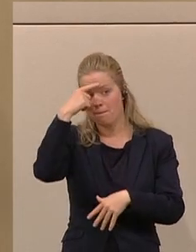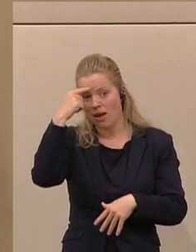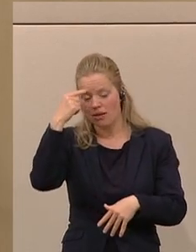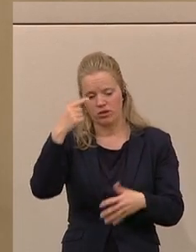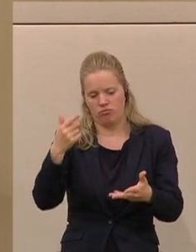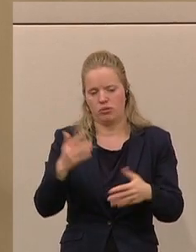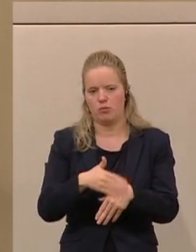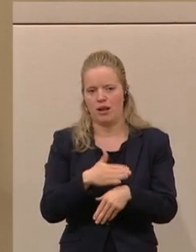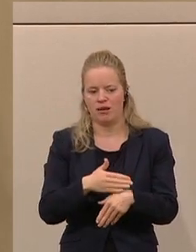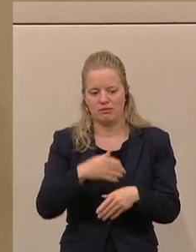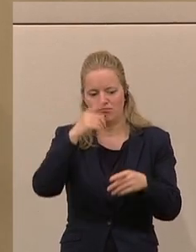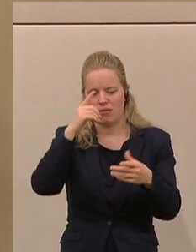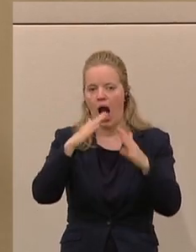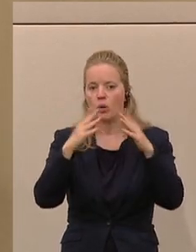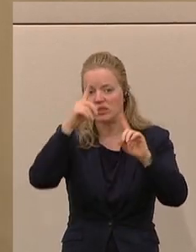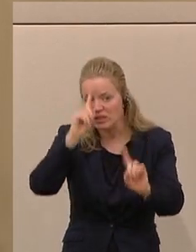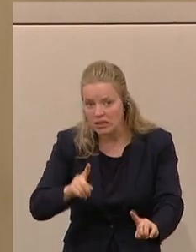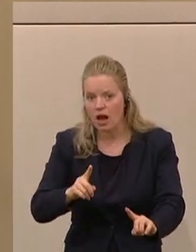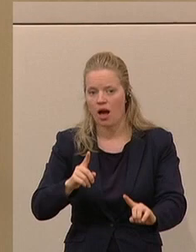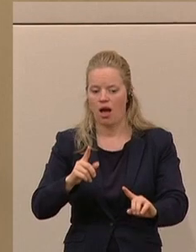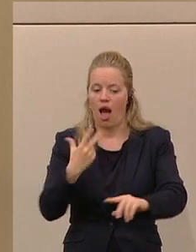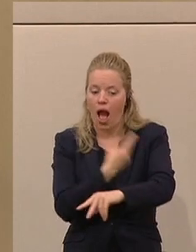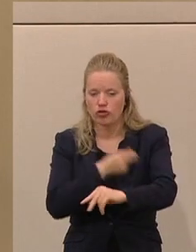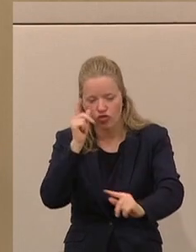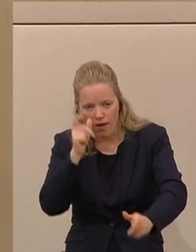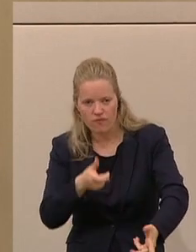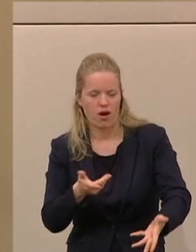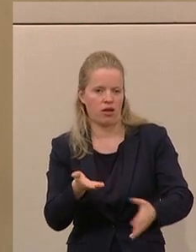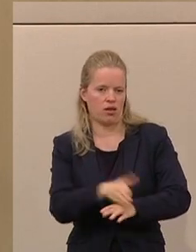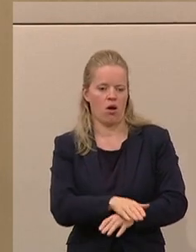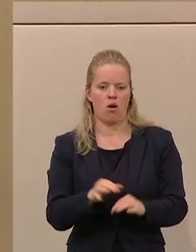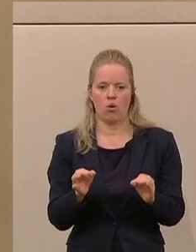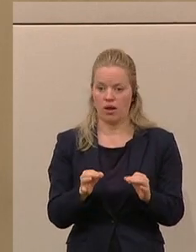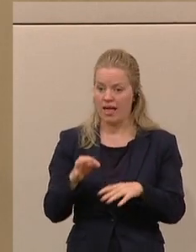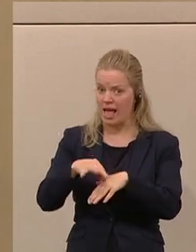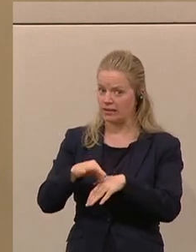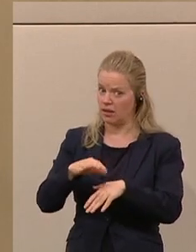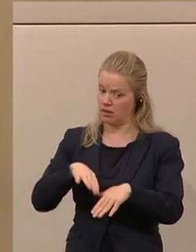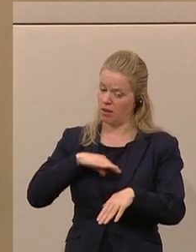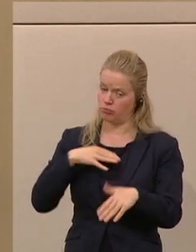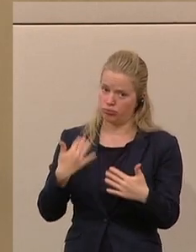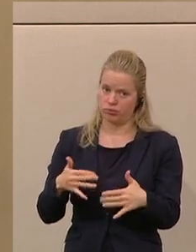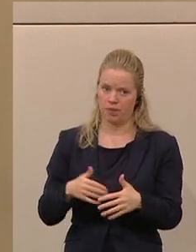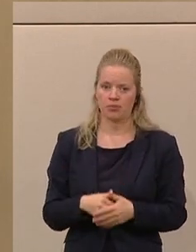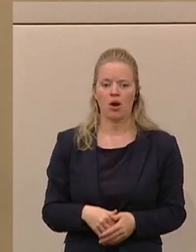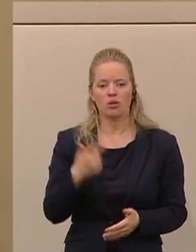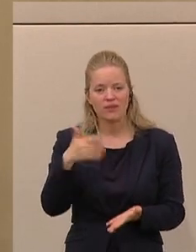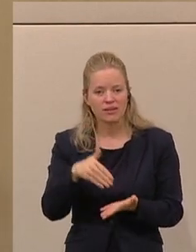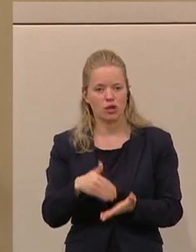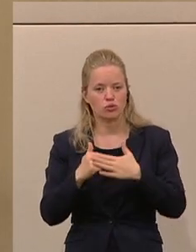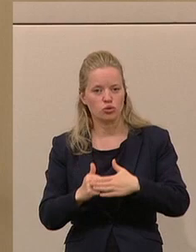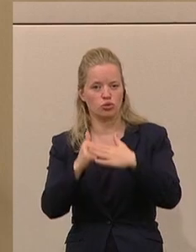vor Haustieren, da kommt auch auf die Ärztinnen und Ärzte Großes zu. Oder 20.000 Unterstützung der